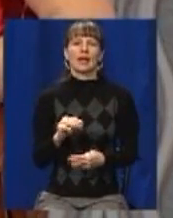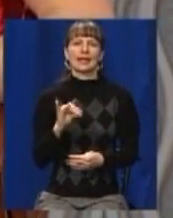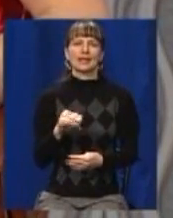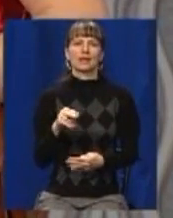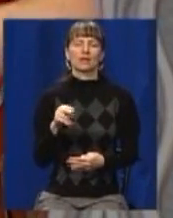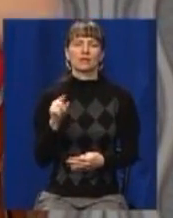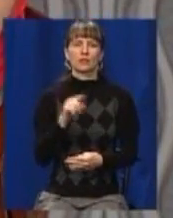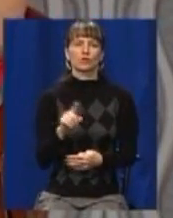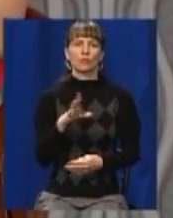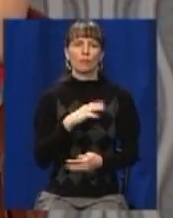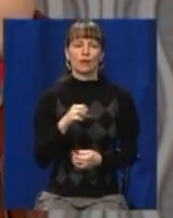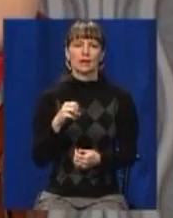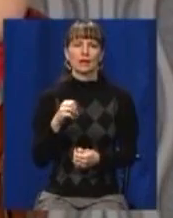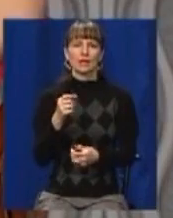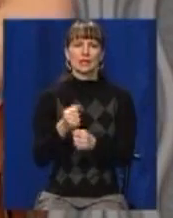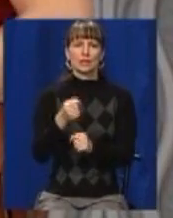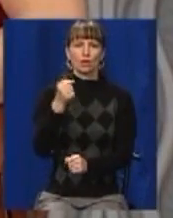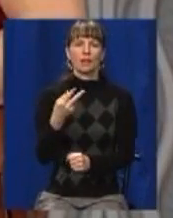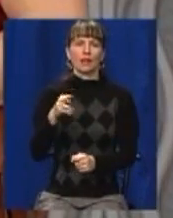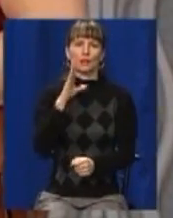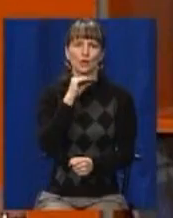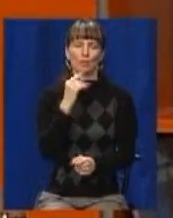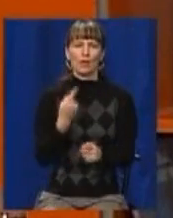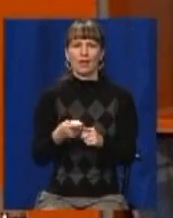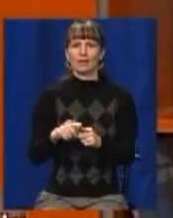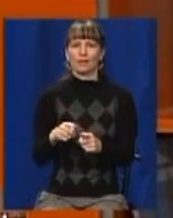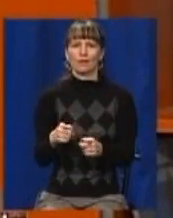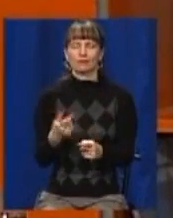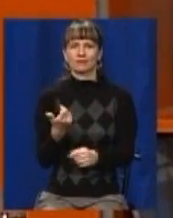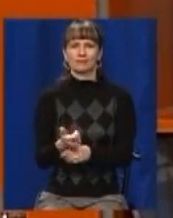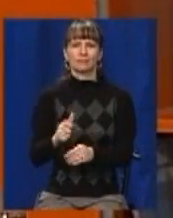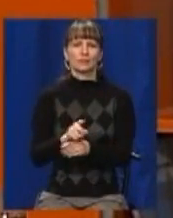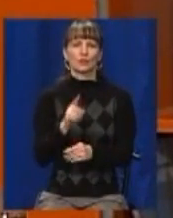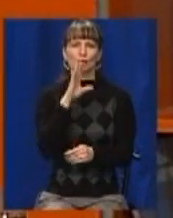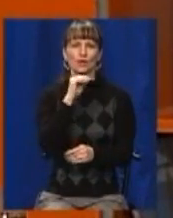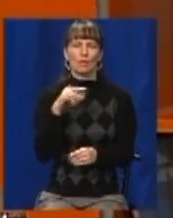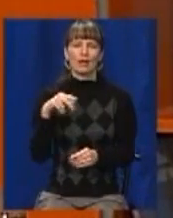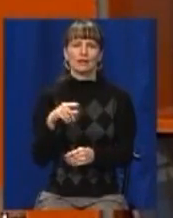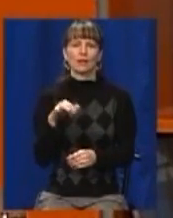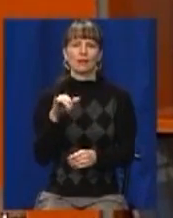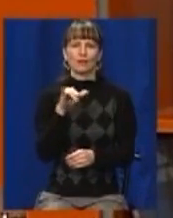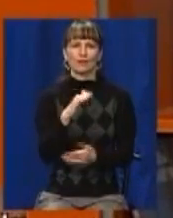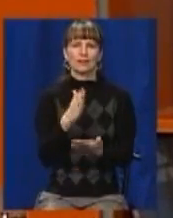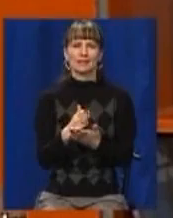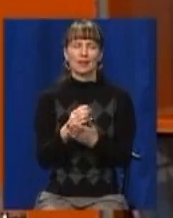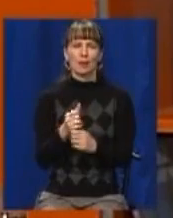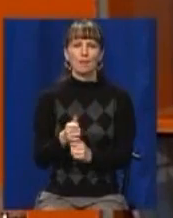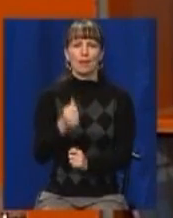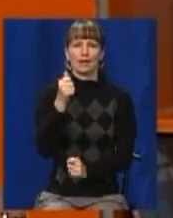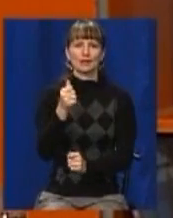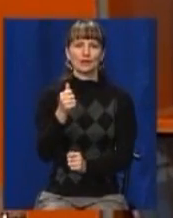те, що була парасолька для собаки, це, як на мене, трохи занадто. Що песик йде, над ним мало парасолька. Того, мало того, що в них є